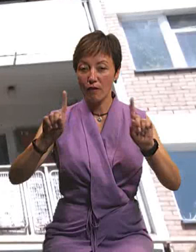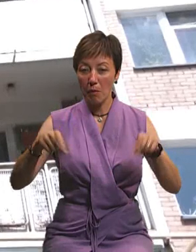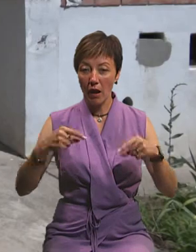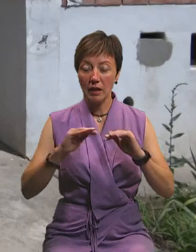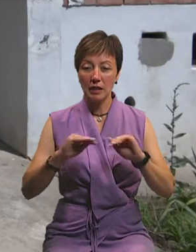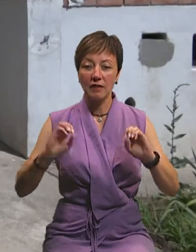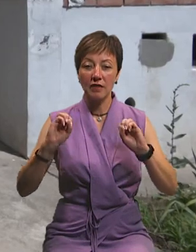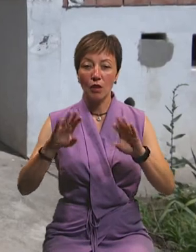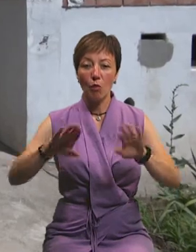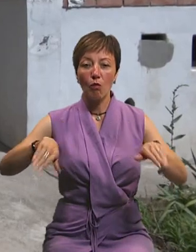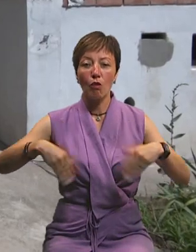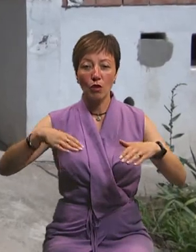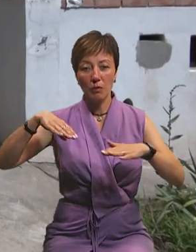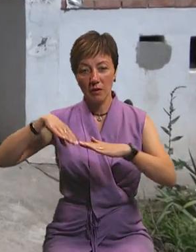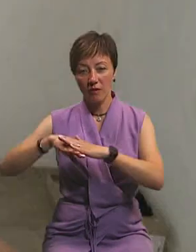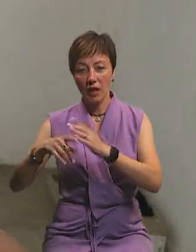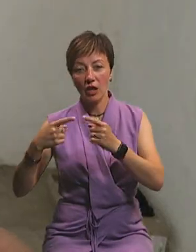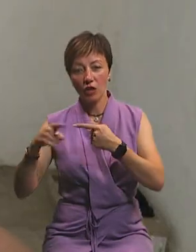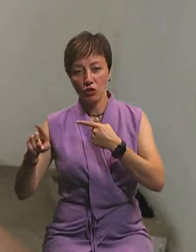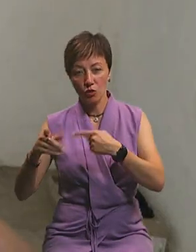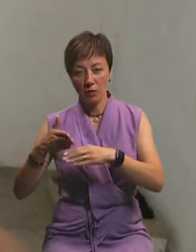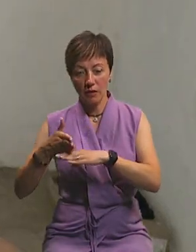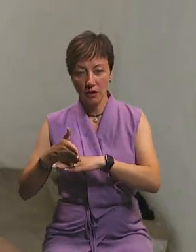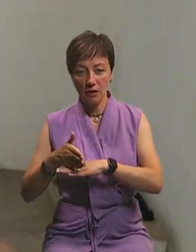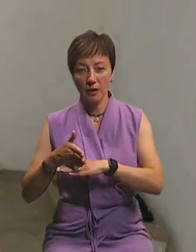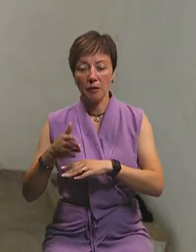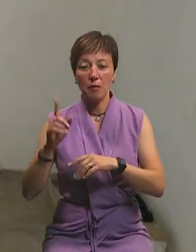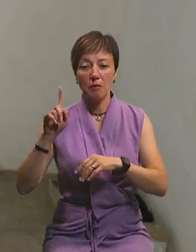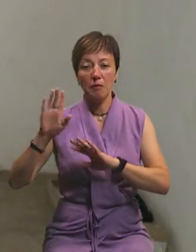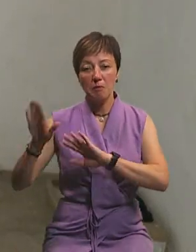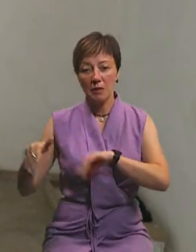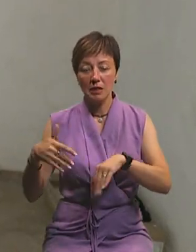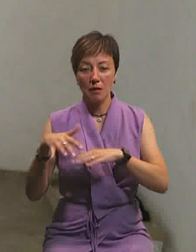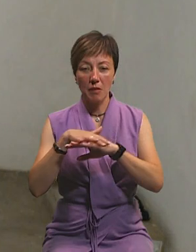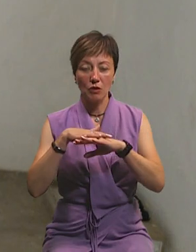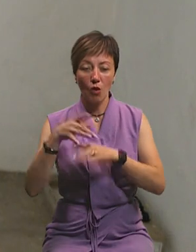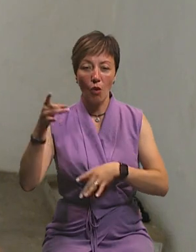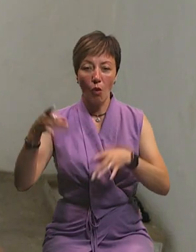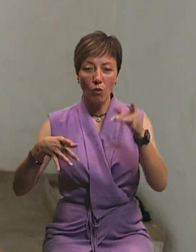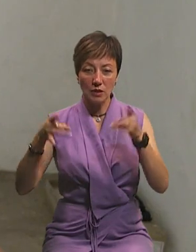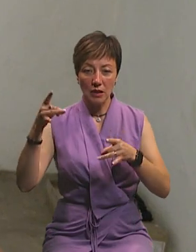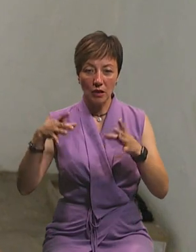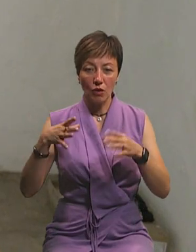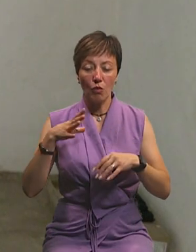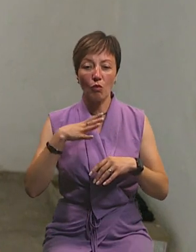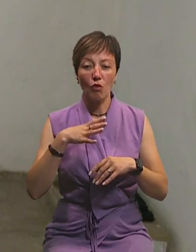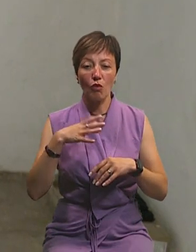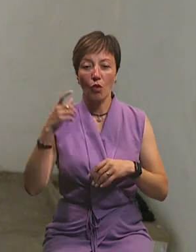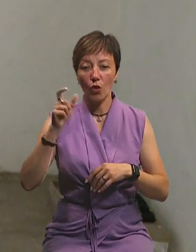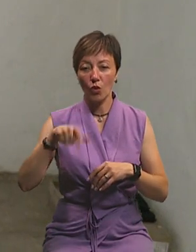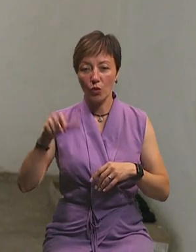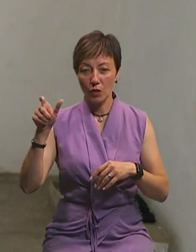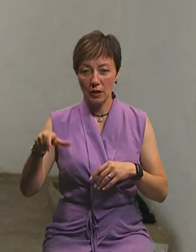дітям віддали порожній підвал іншого під'їзду після того масовано обстрілу коли було люди